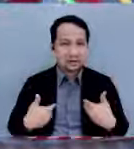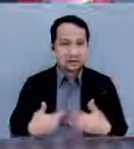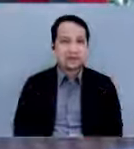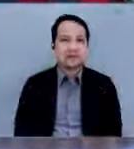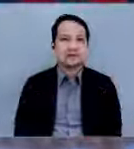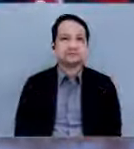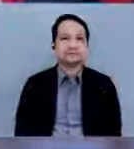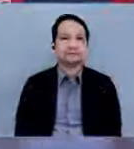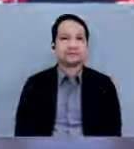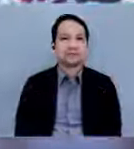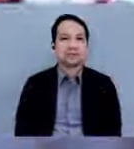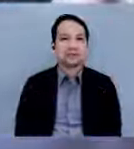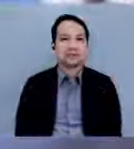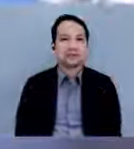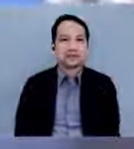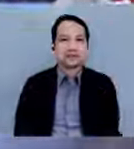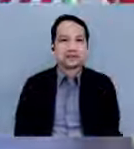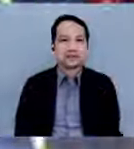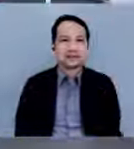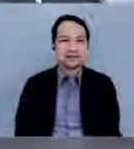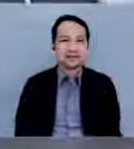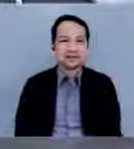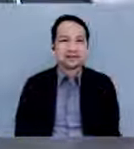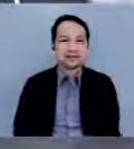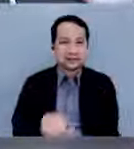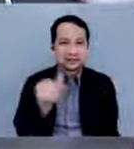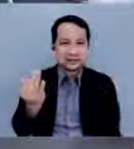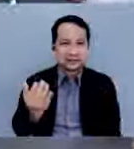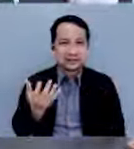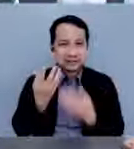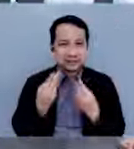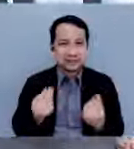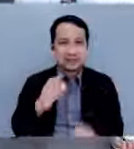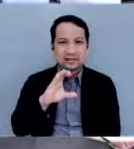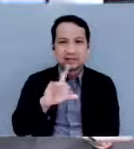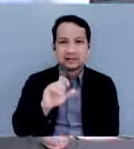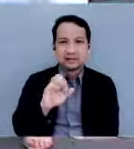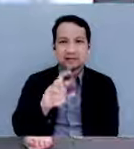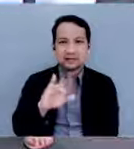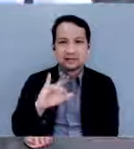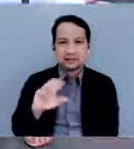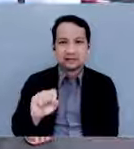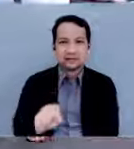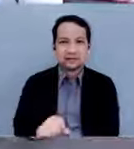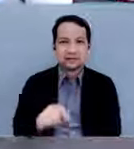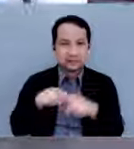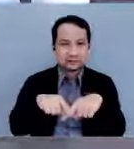Hanggang dyan lang ako. Nakakompute na ba ilang calories ang mababurn nyo for 1 hour na nag-uulo? Depende po sa